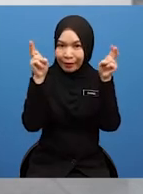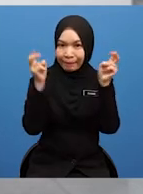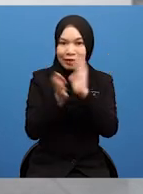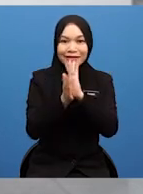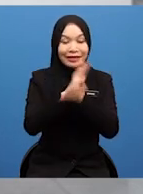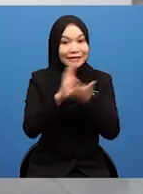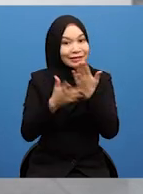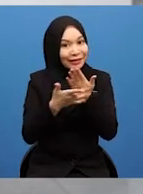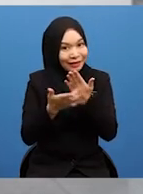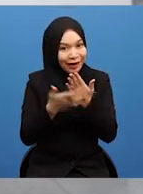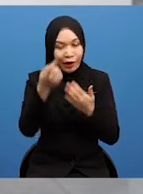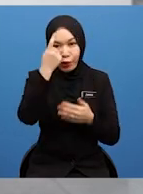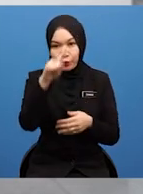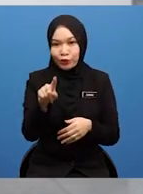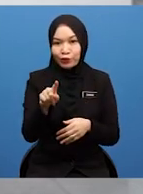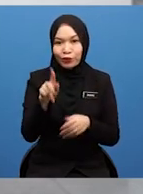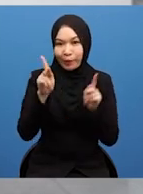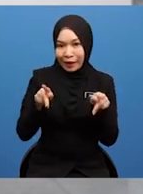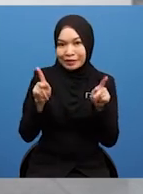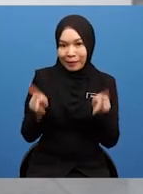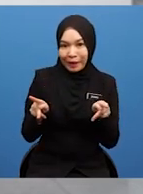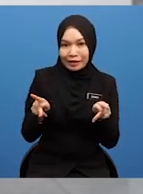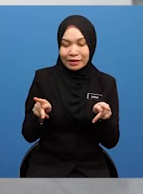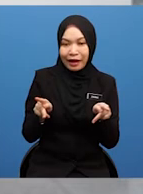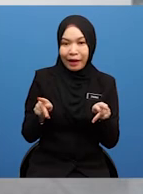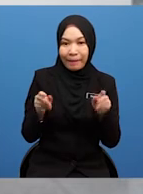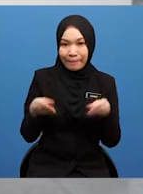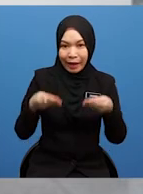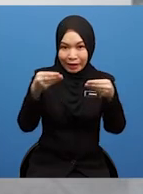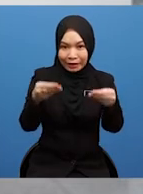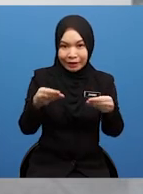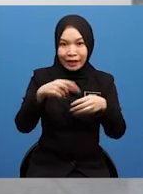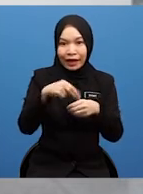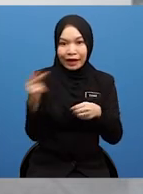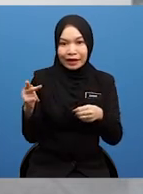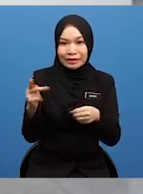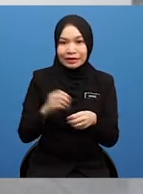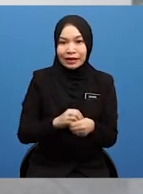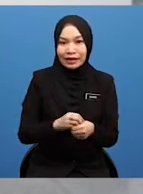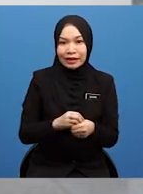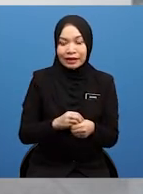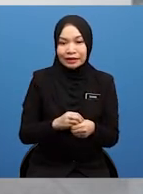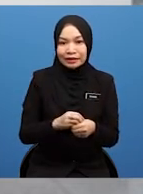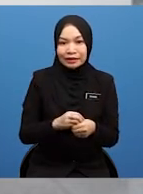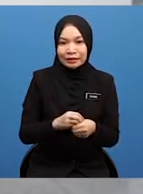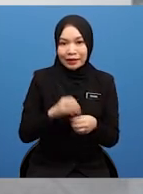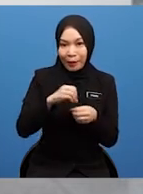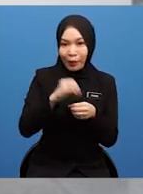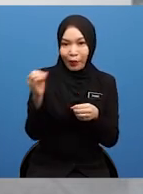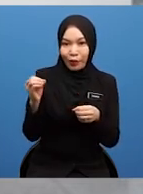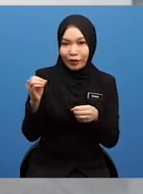dibagi memastikan hasil karya nampak emas dan menarik tak pasti saya kita letusan darkan